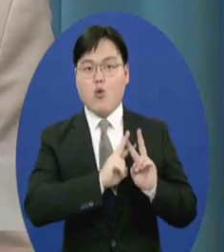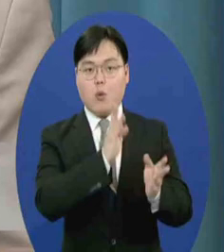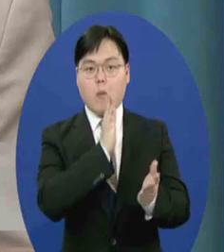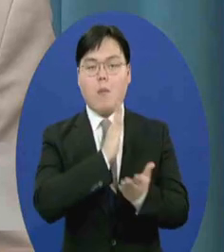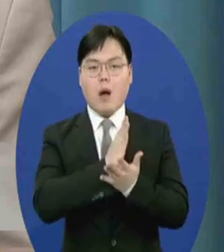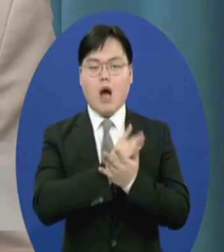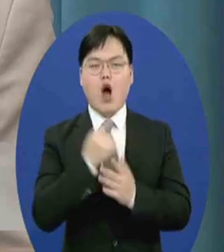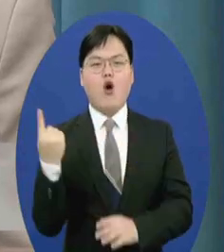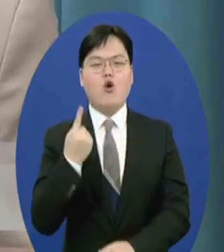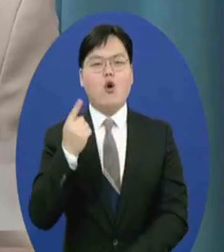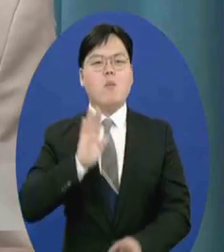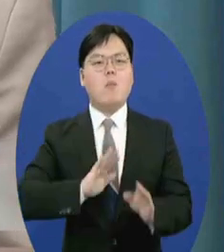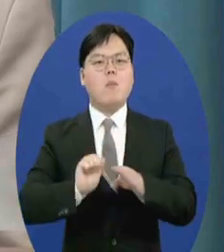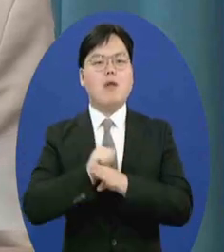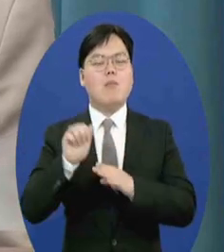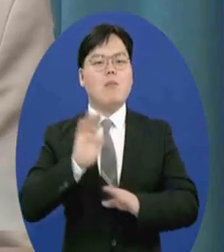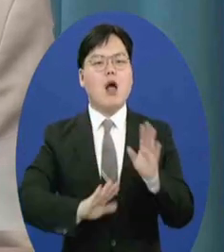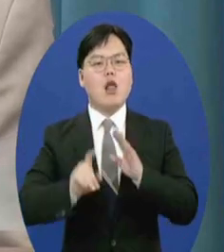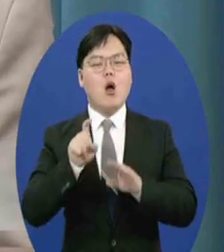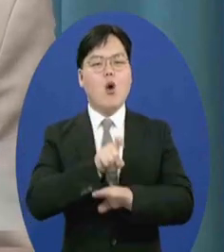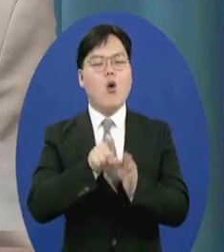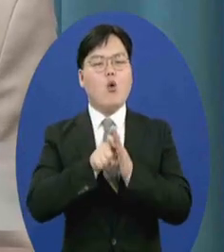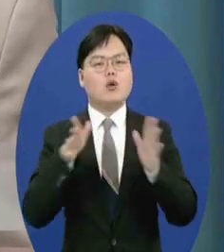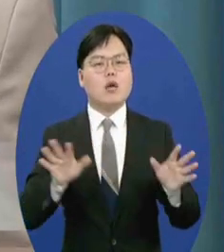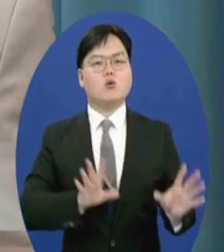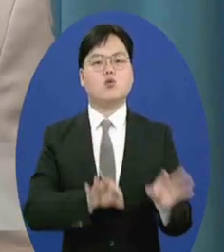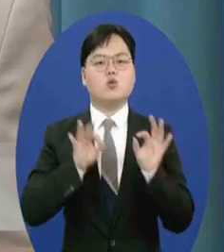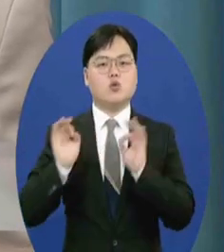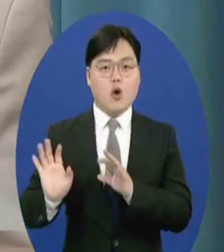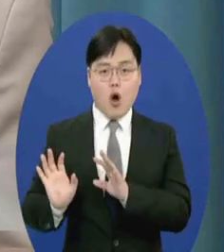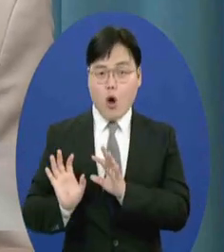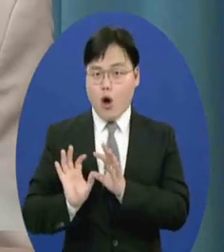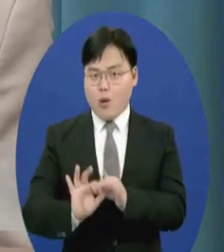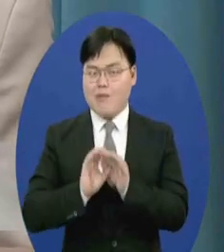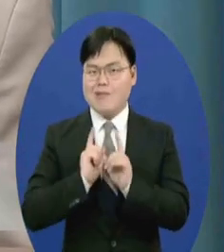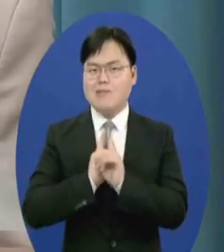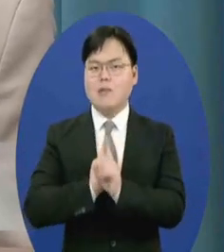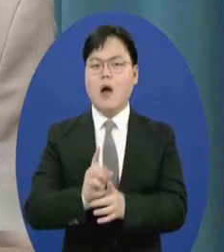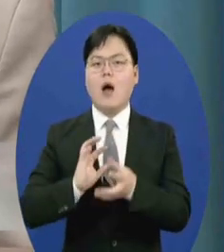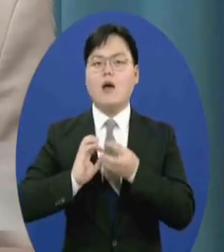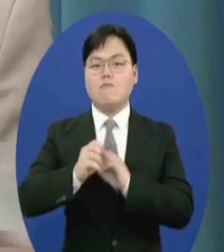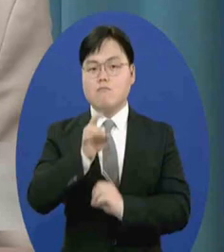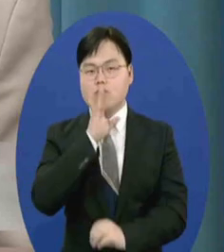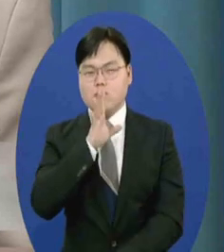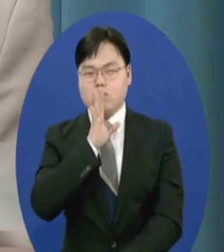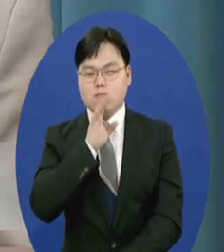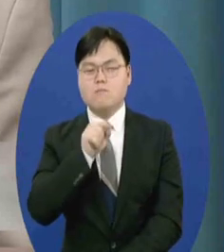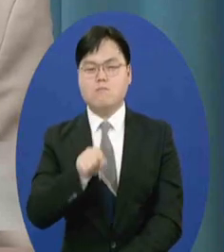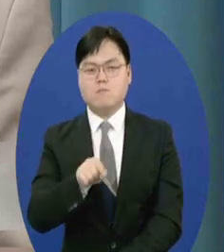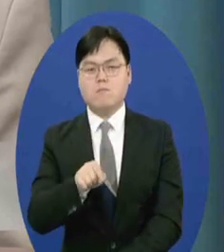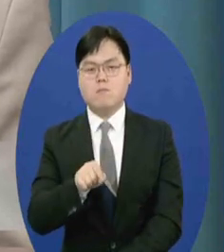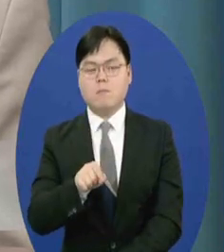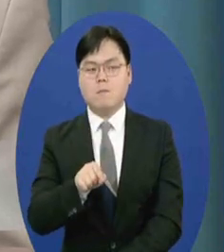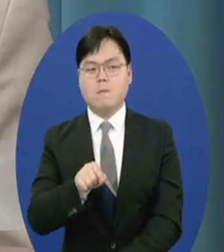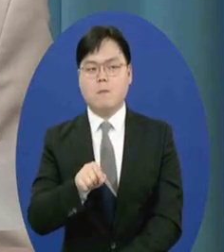явж байгаа. За өндөржүүлсэн бэлэн байдлын хугацааг сунгасантай холбоотой дагаж хийгдэж байгаа бас нэг одоо